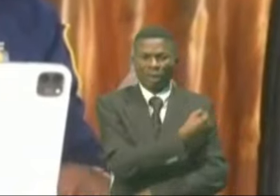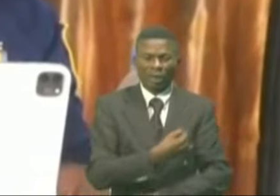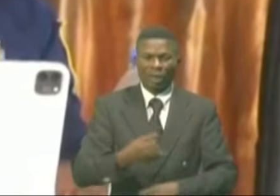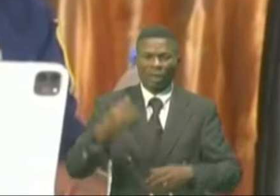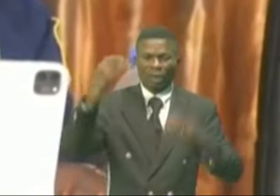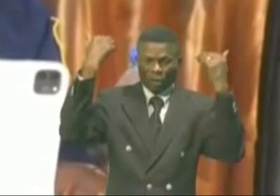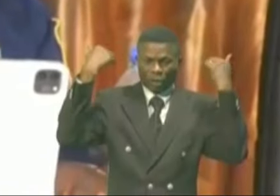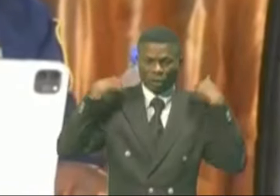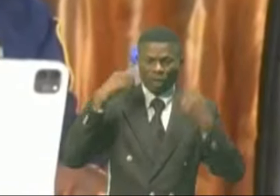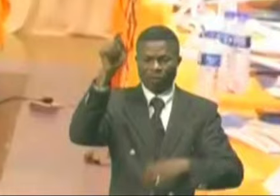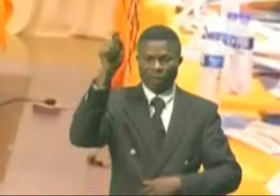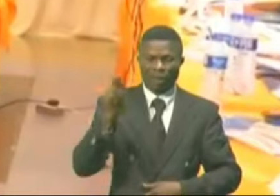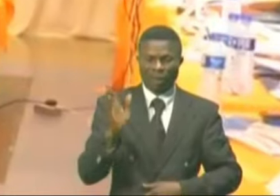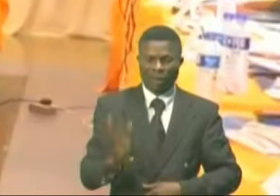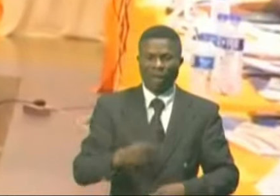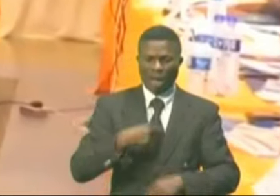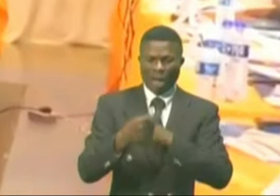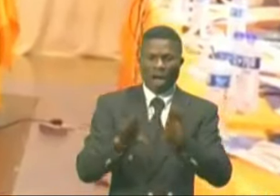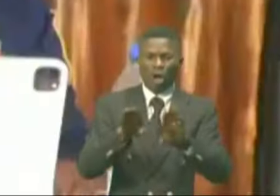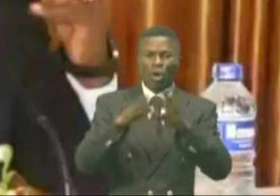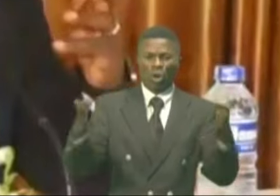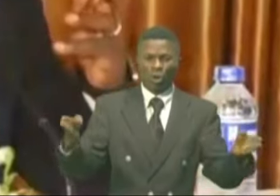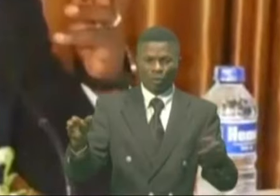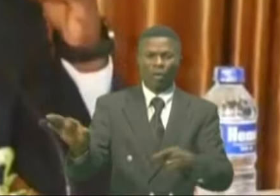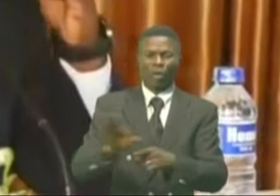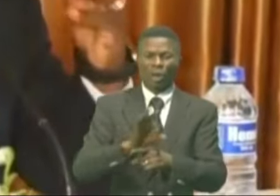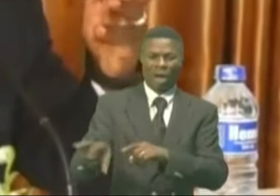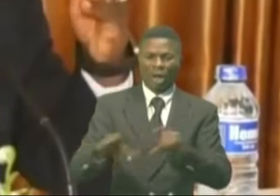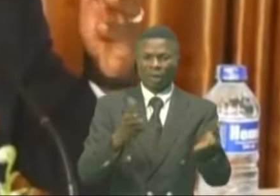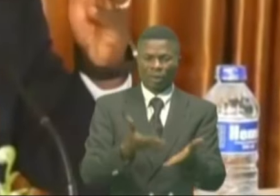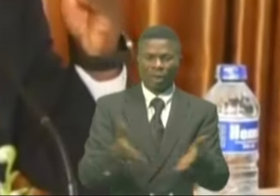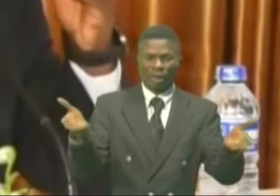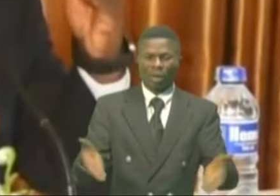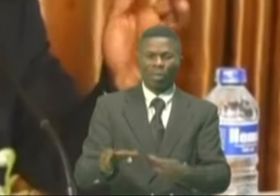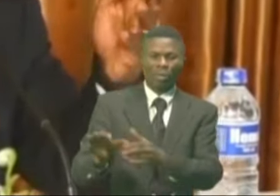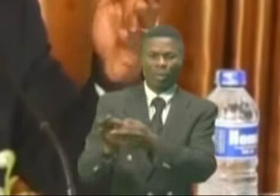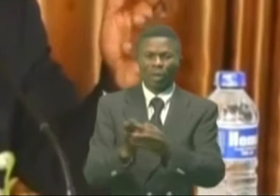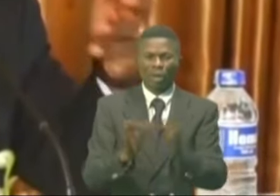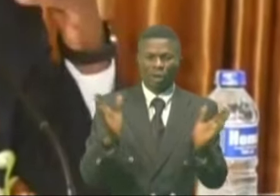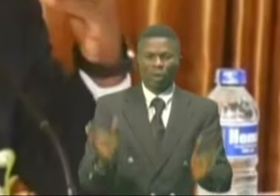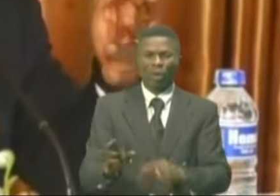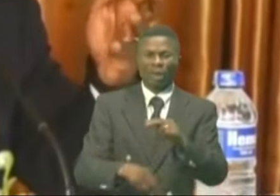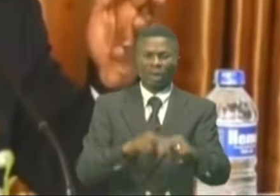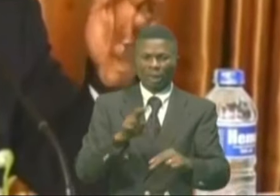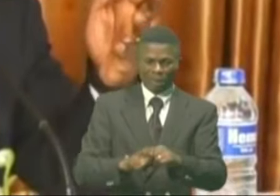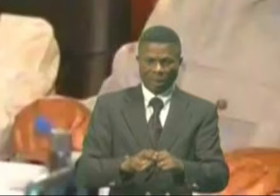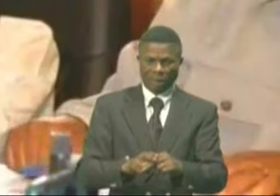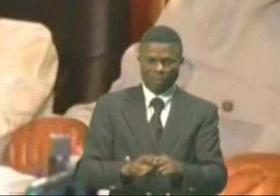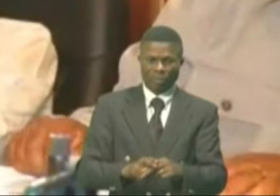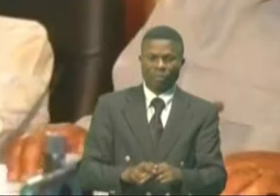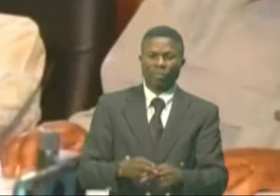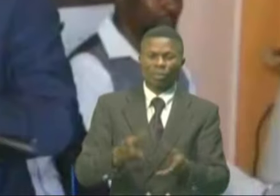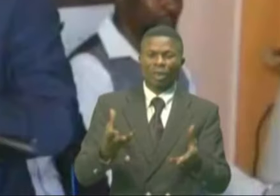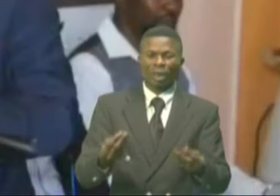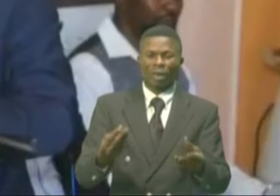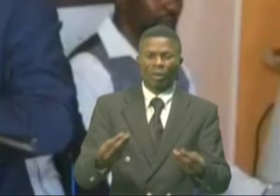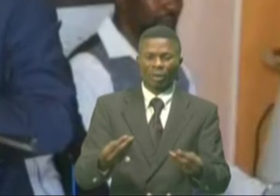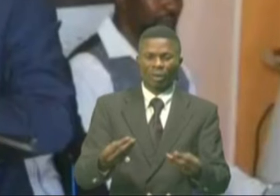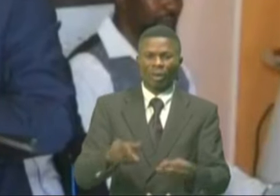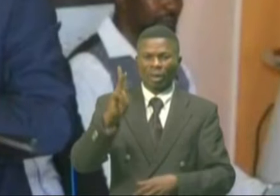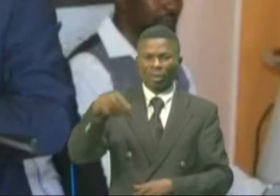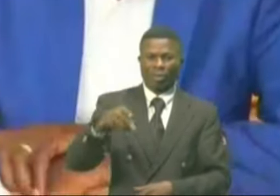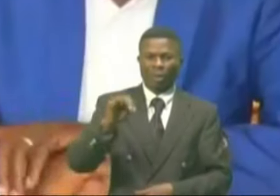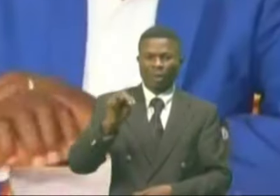divisionnaire Raoul Tchaloué, qui a lancé officiellement cette activité à présence du coordonnateur national du PDDRCS sous la facilitation de PNUD.